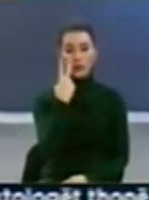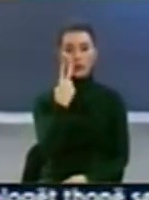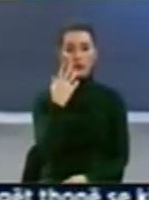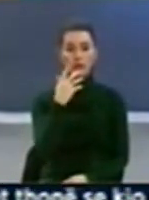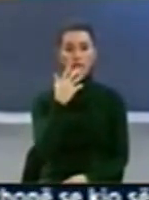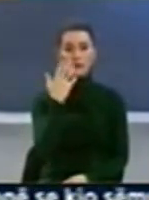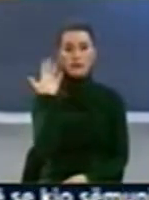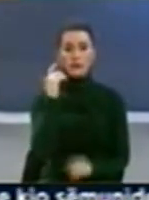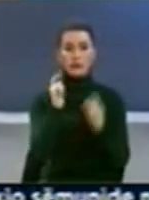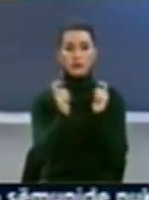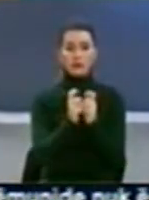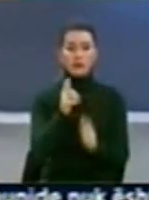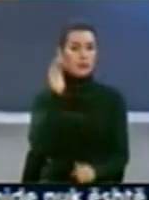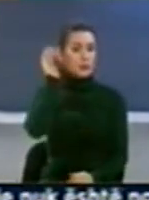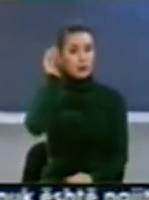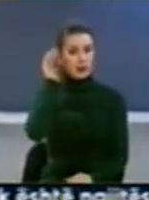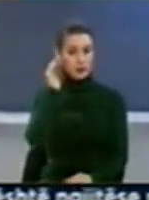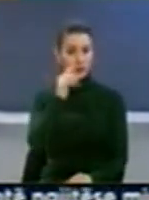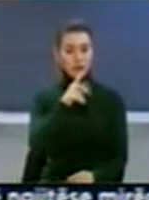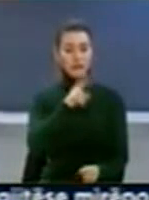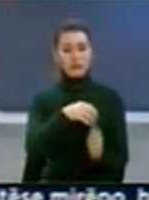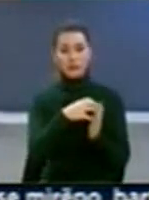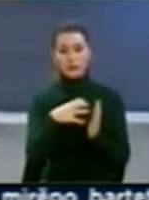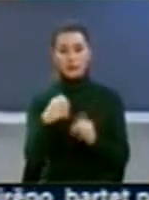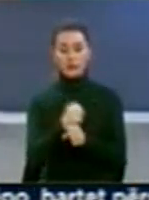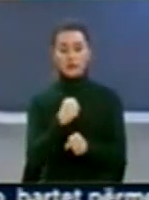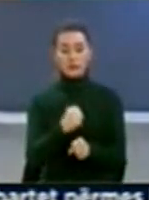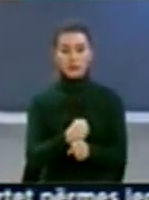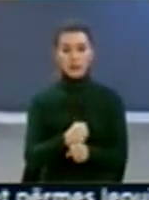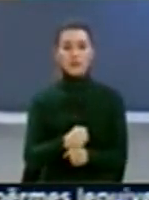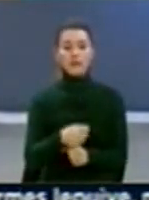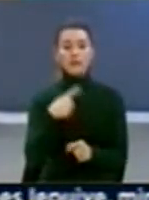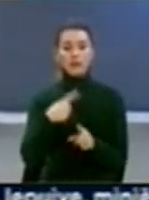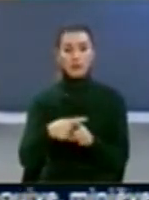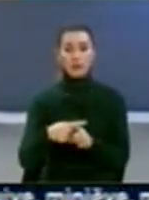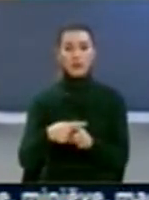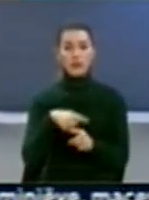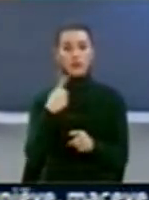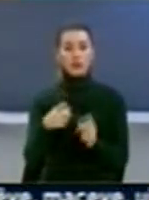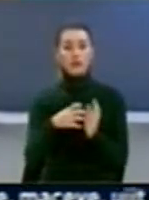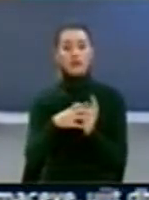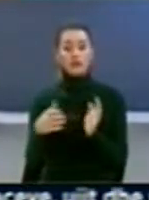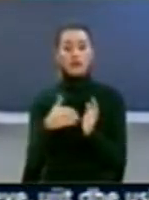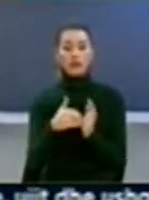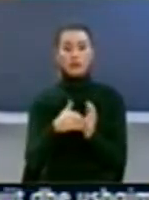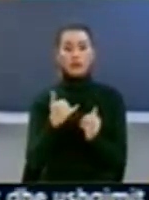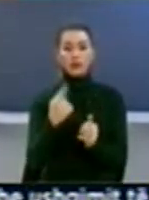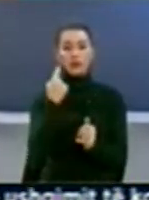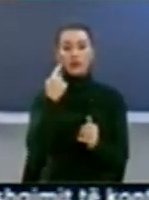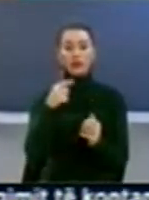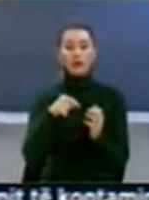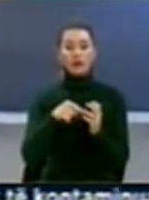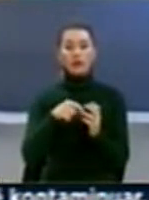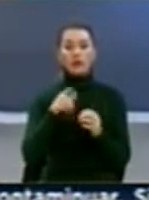pas arrestimit të imin ministër, që ka qenë vazhdimësi e punës më hershme, dhe është në përfundim procesi formimit të odës së